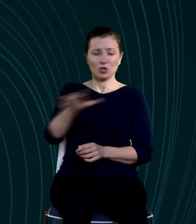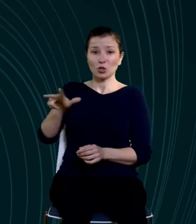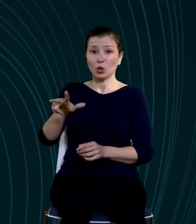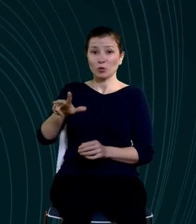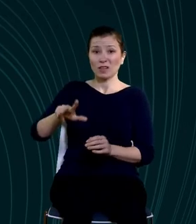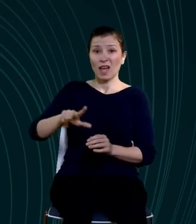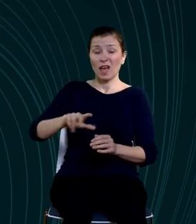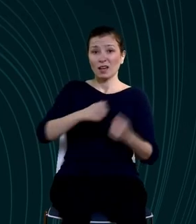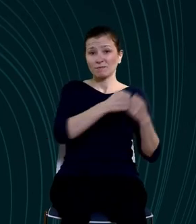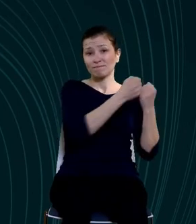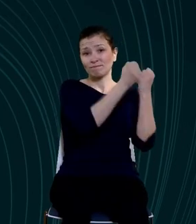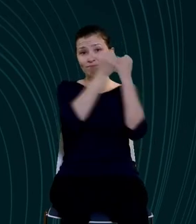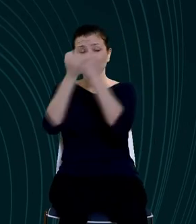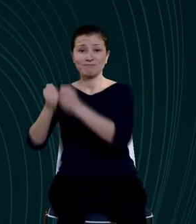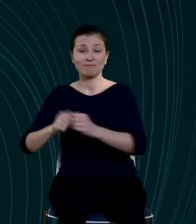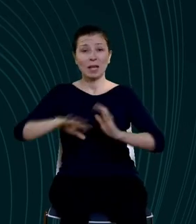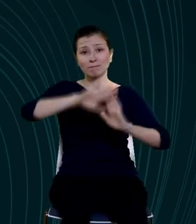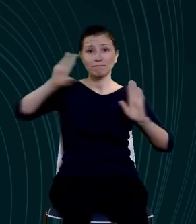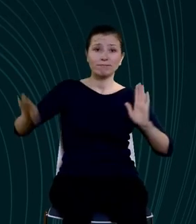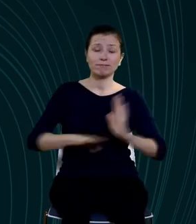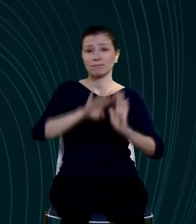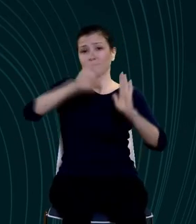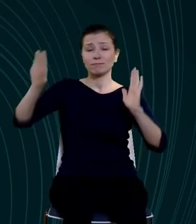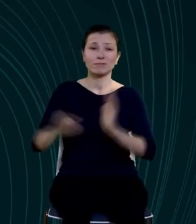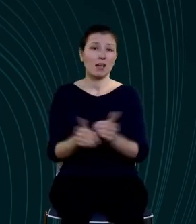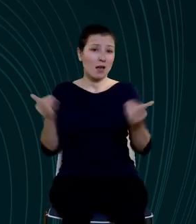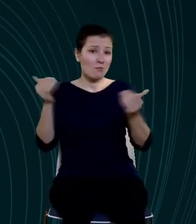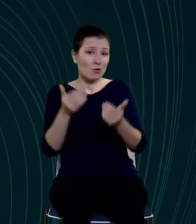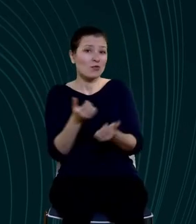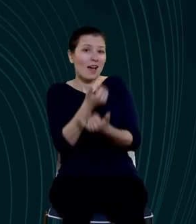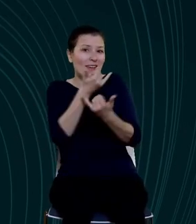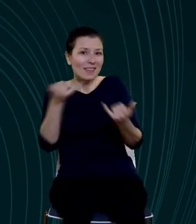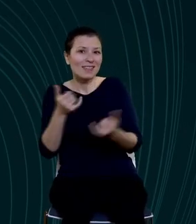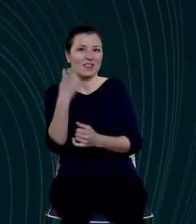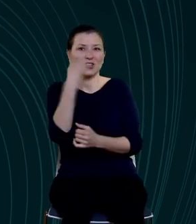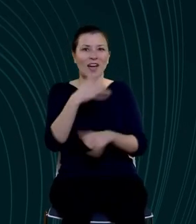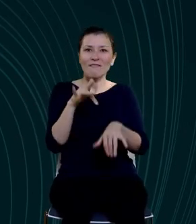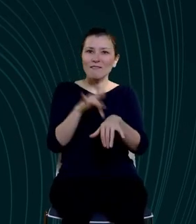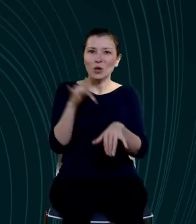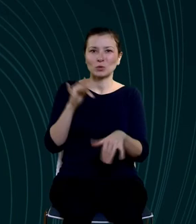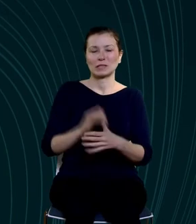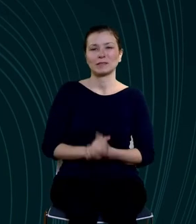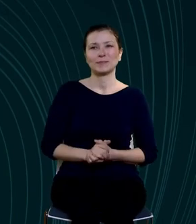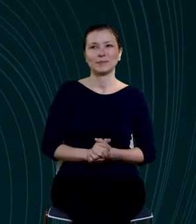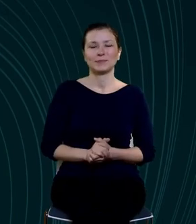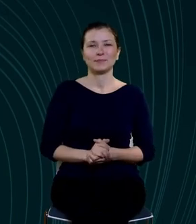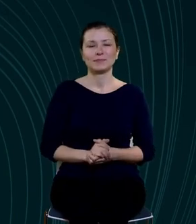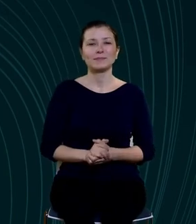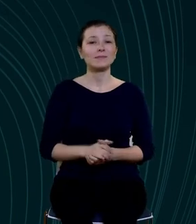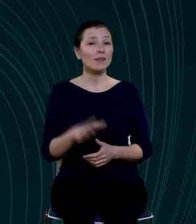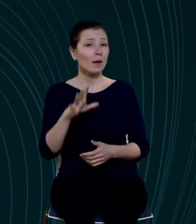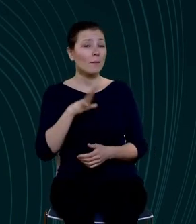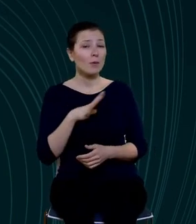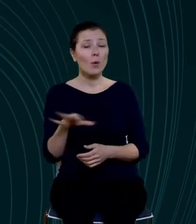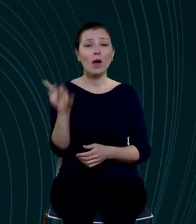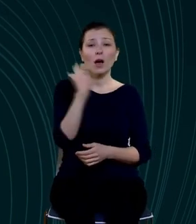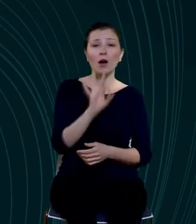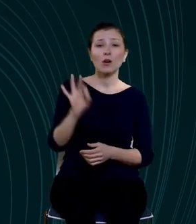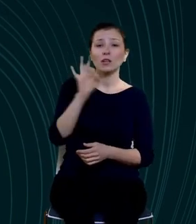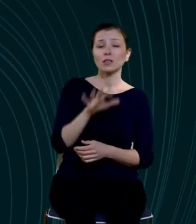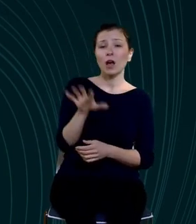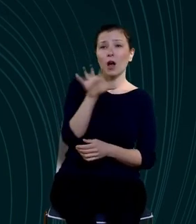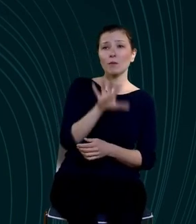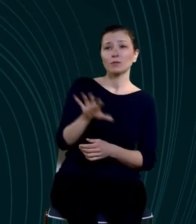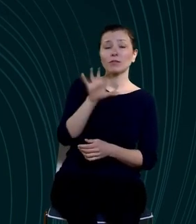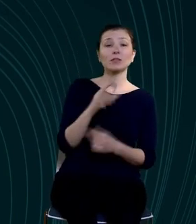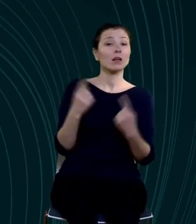ciągłych, można wyprowadzić wiele innych ciekawych wniosków. I tutaj mieliśmy okazję